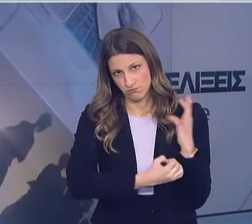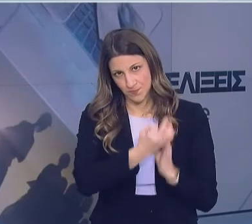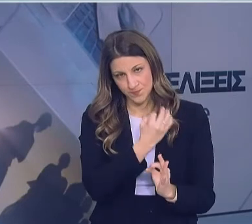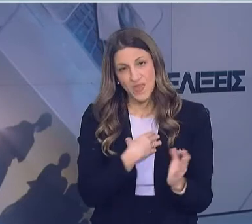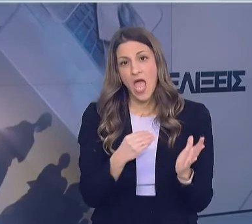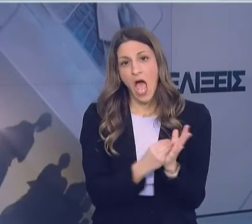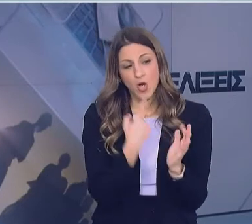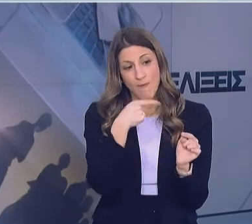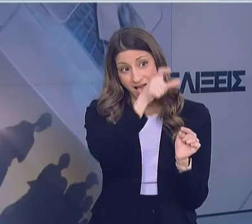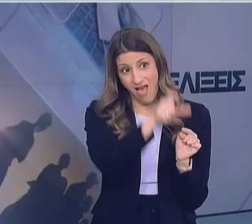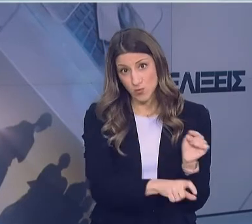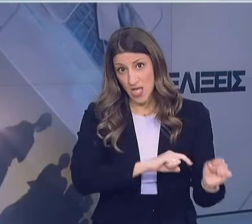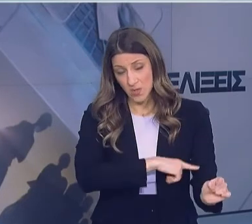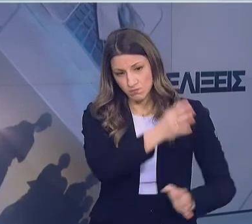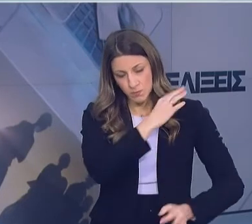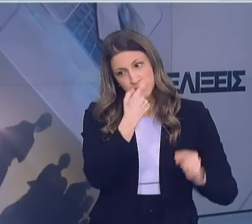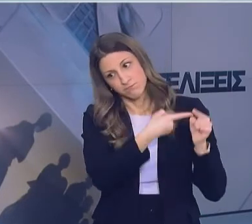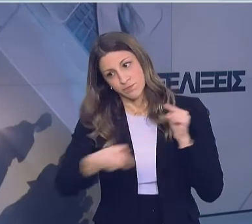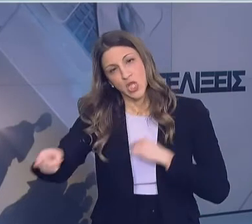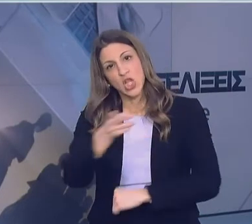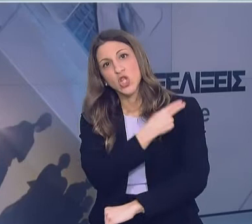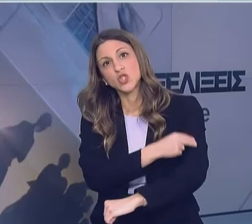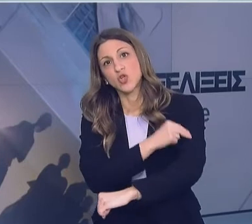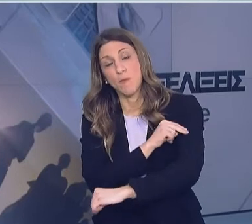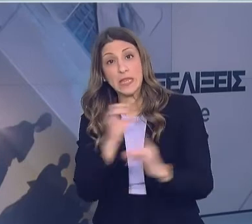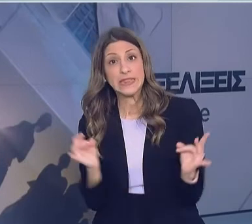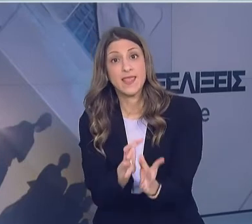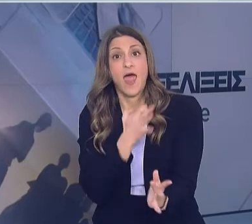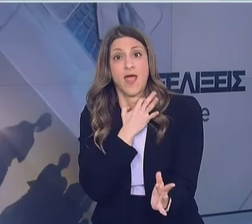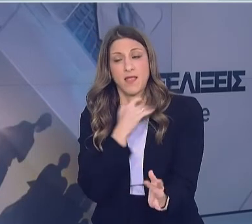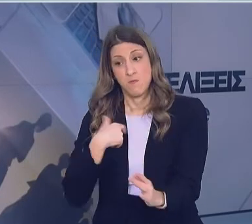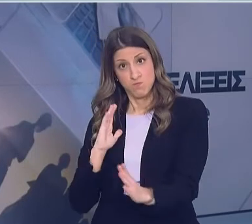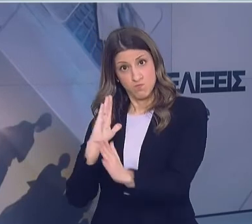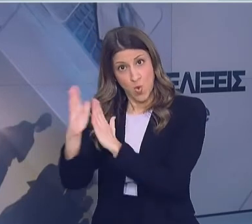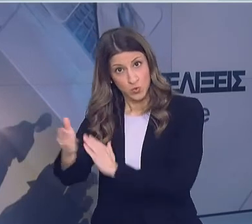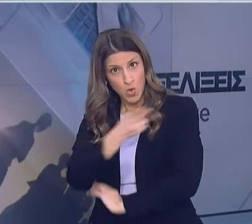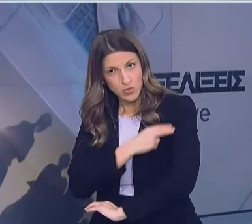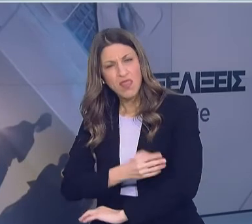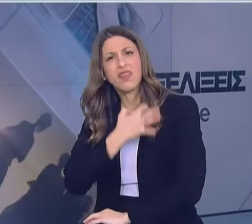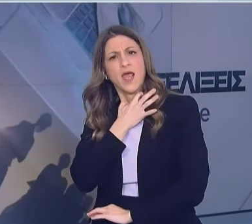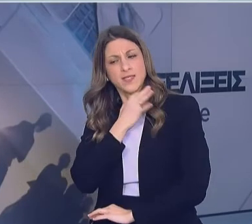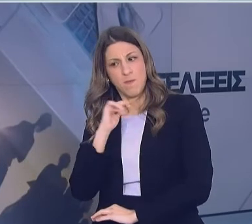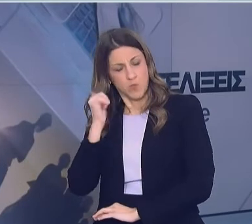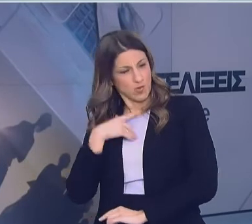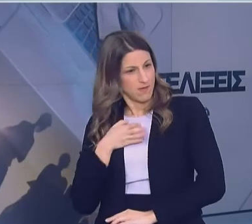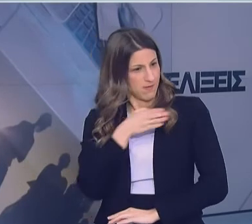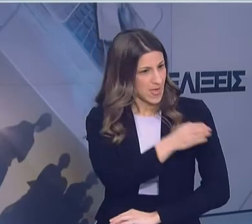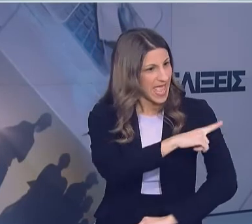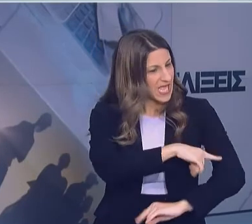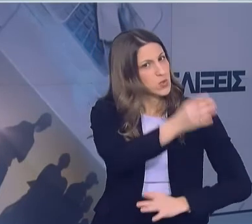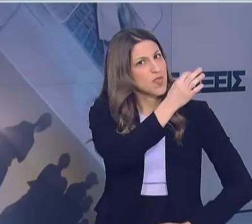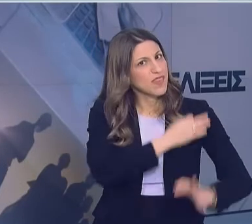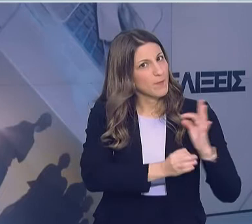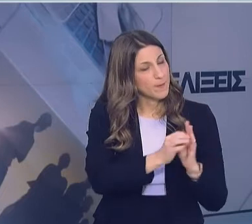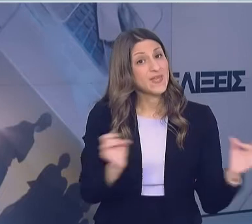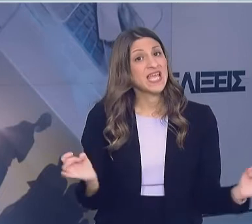των ασθενών για νοσηλεία σε νοσοκομείο αναφοράς όταν αυτό κριθεί αναγκαίο. Για τους ασθενείς που διαγνωστούν τελικά